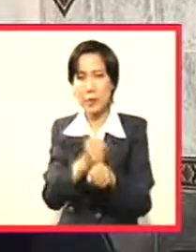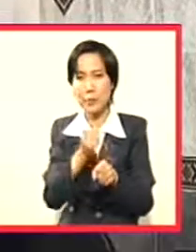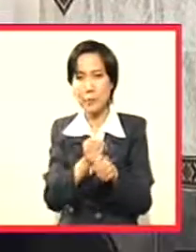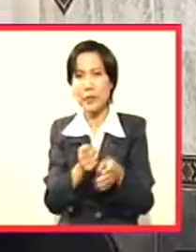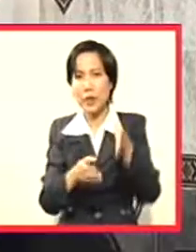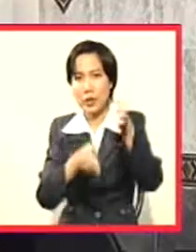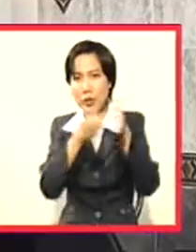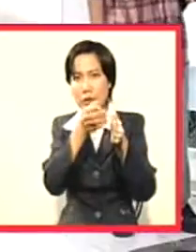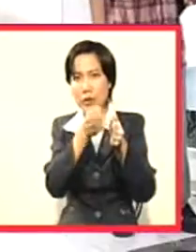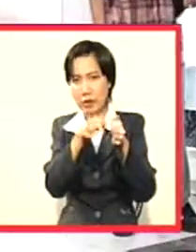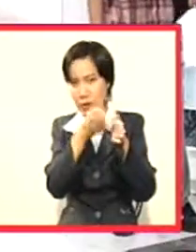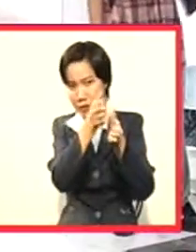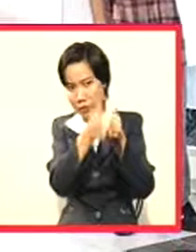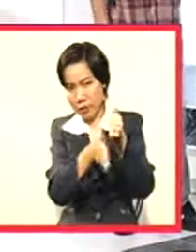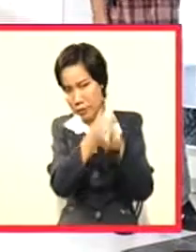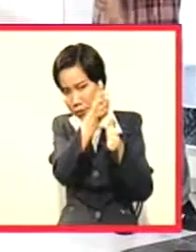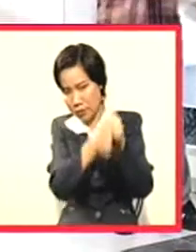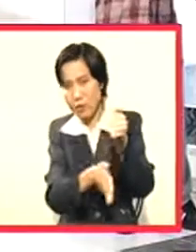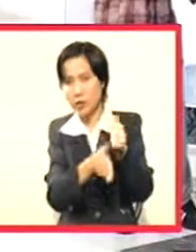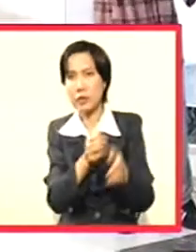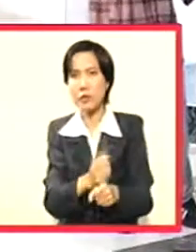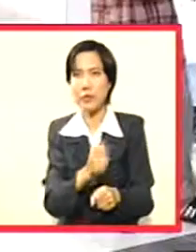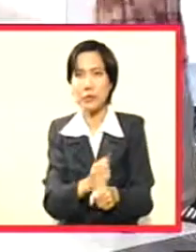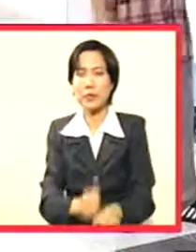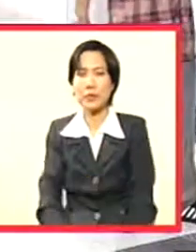กรีตต่อไปเลยนะจ๊ะ